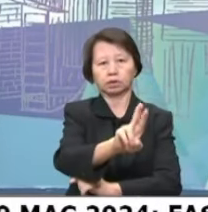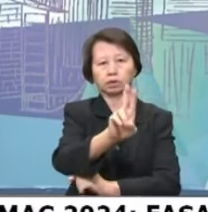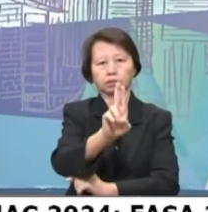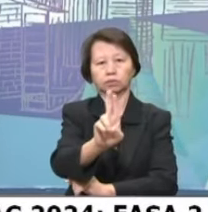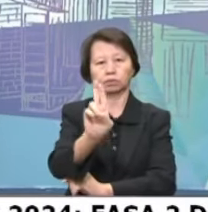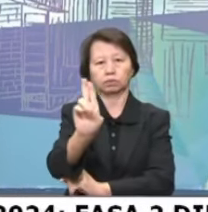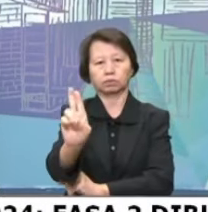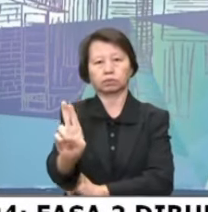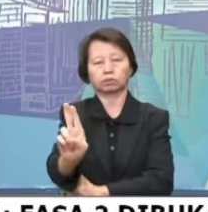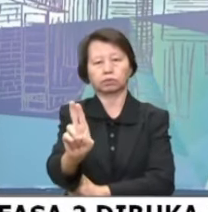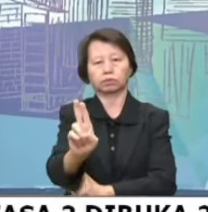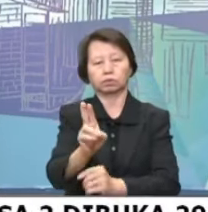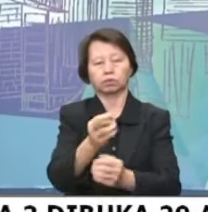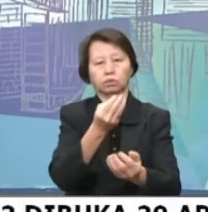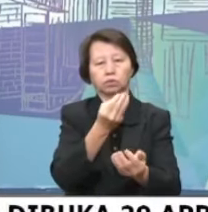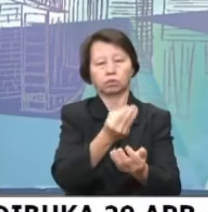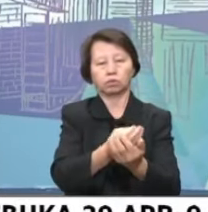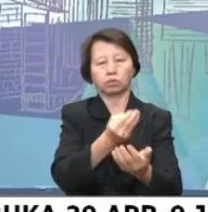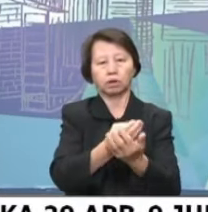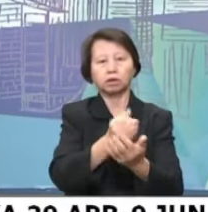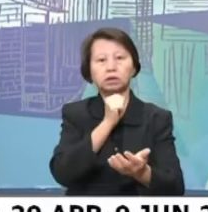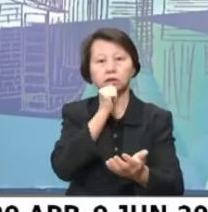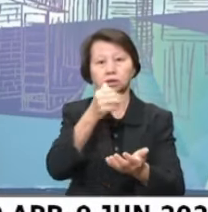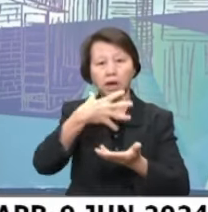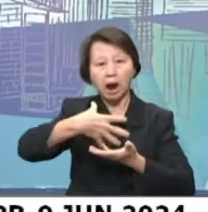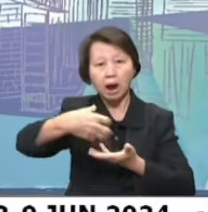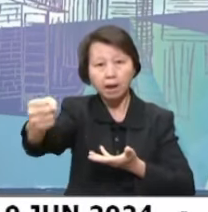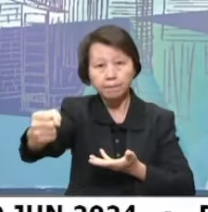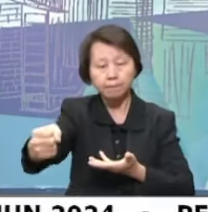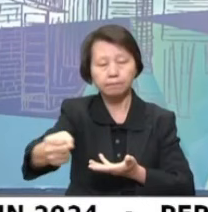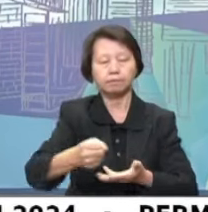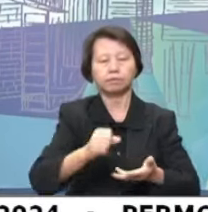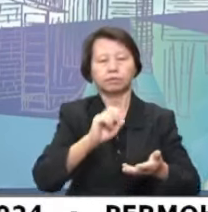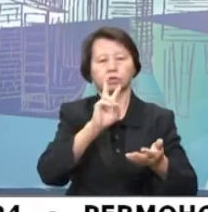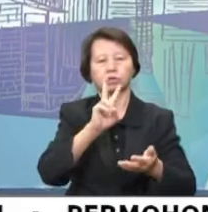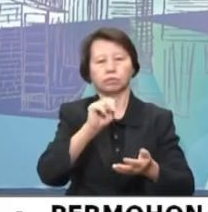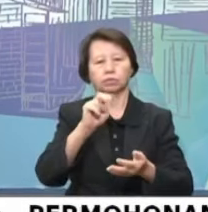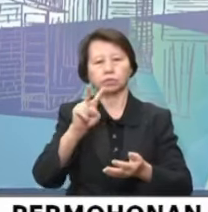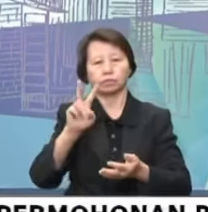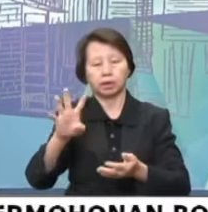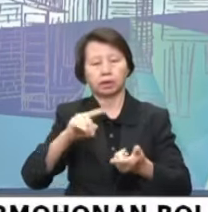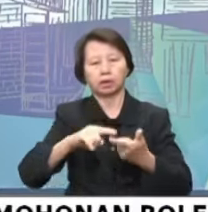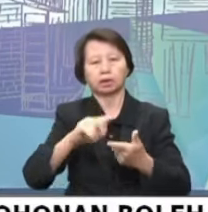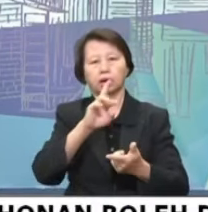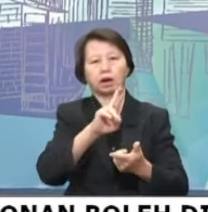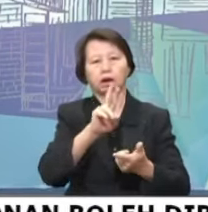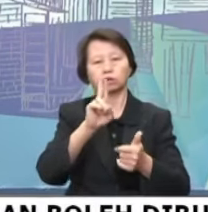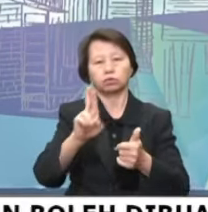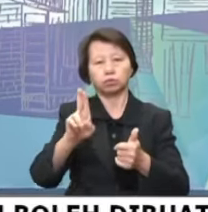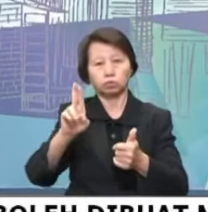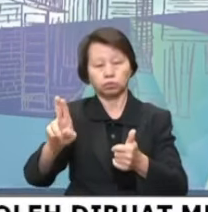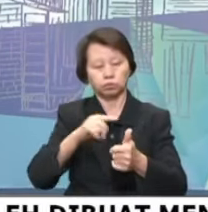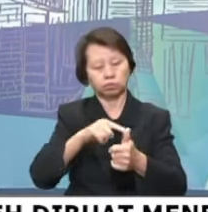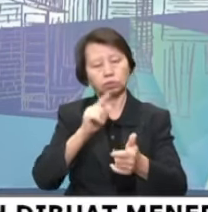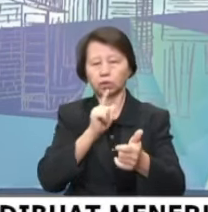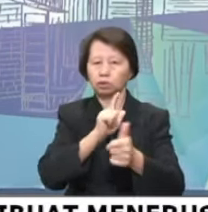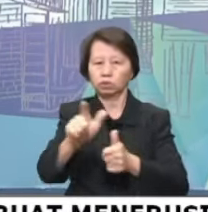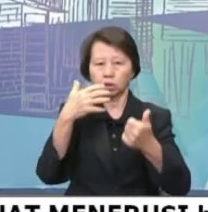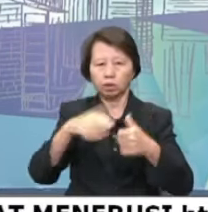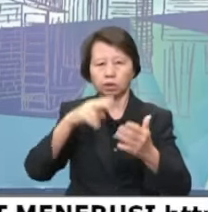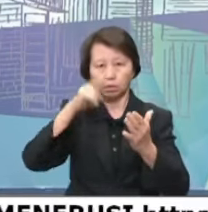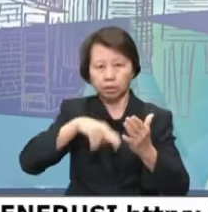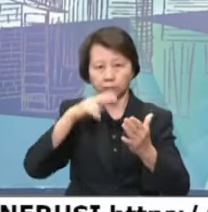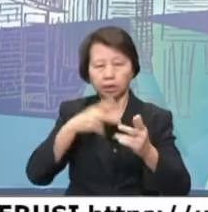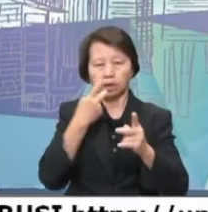ataupun RUU Wang Tak Dituntut Pindaan 2024, dan RUU ini diluluskan selepas bacaan